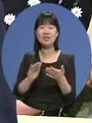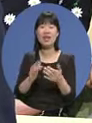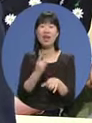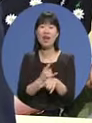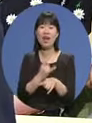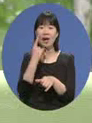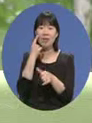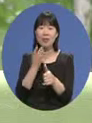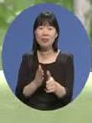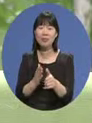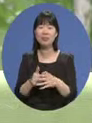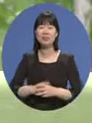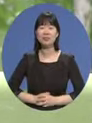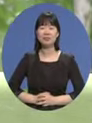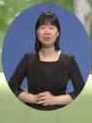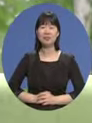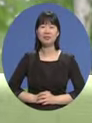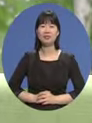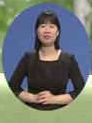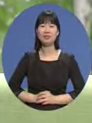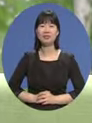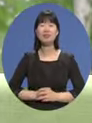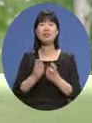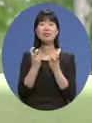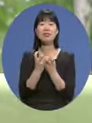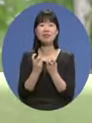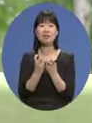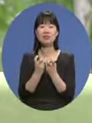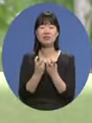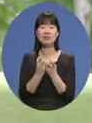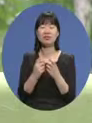해봤으면 거거든요. 좋겠어요. 네. 어떻게 하면 될까요?